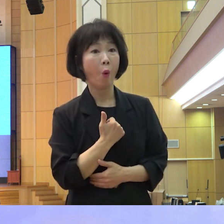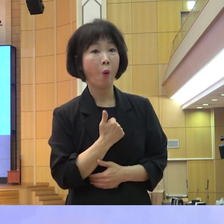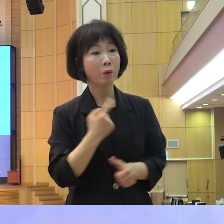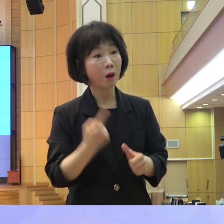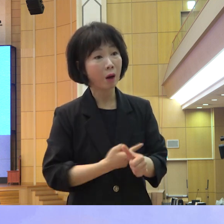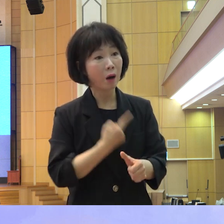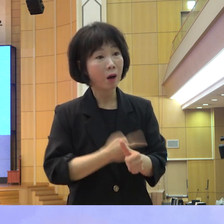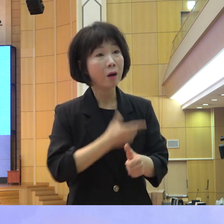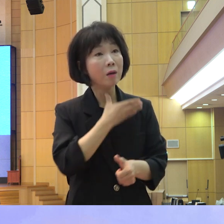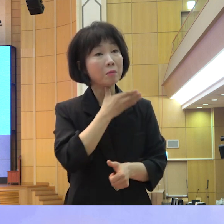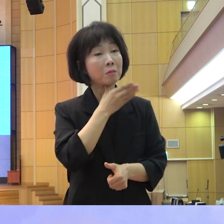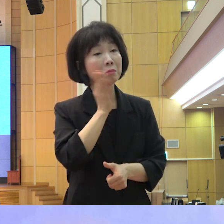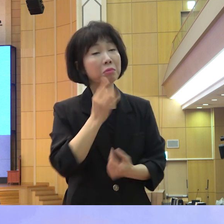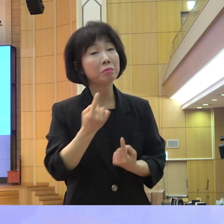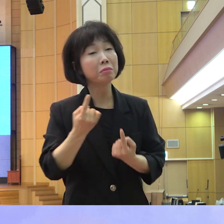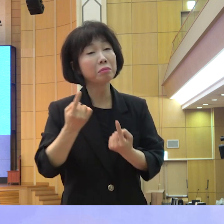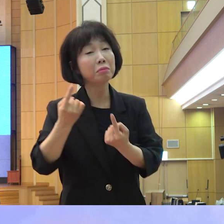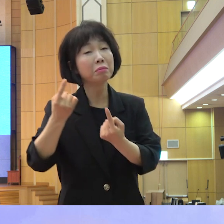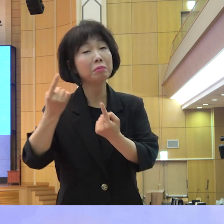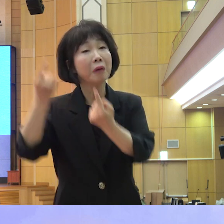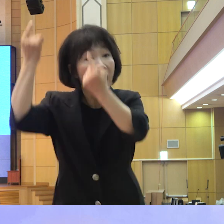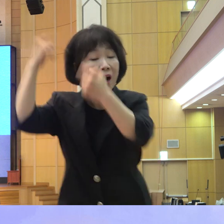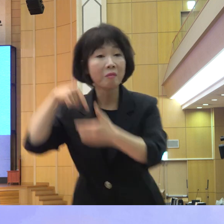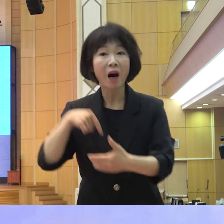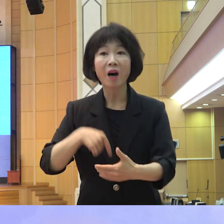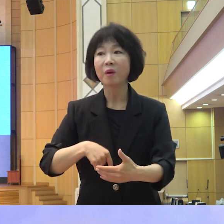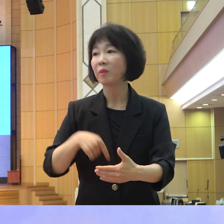자꾸 인생을 살아가다 보니까 어떻게 돼요?